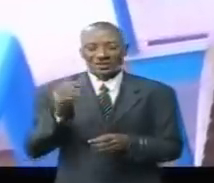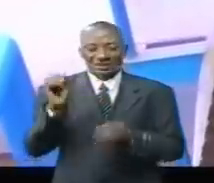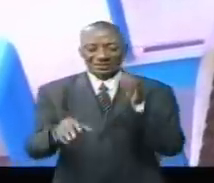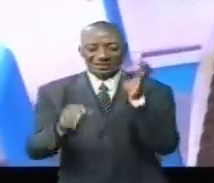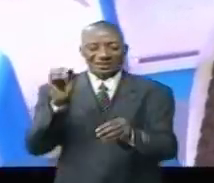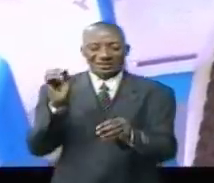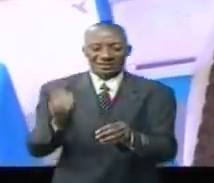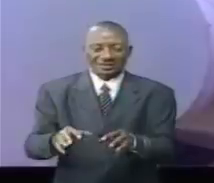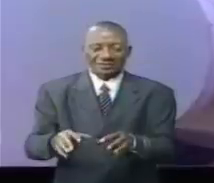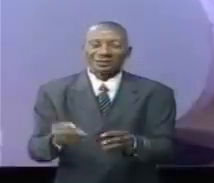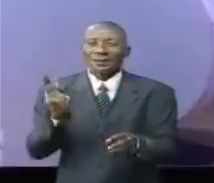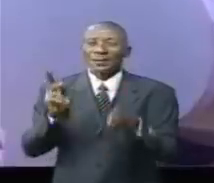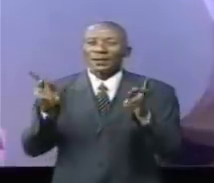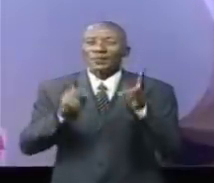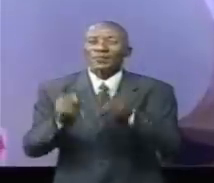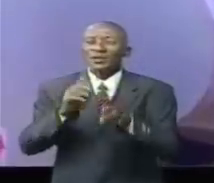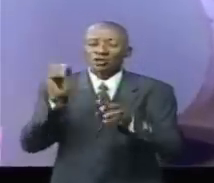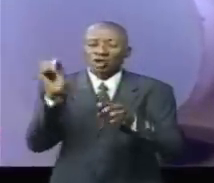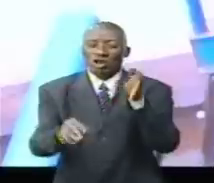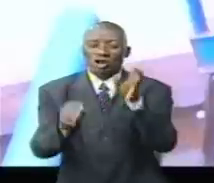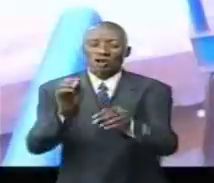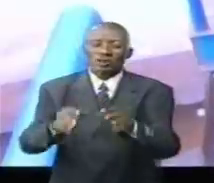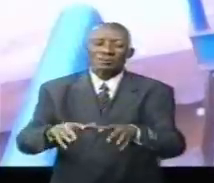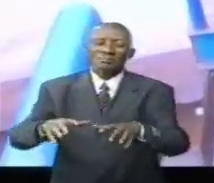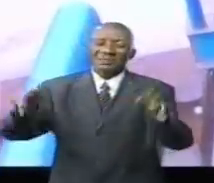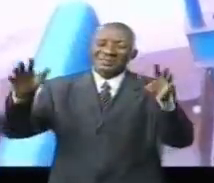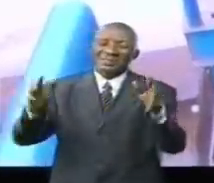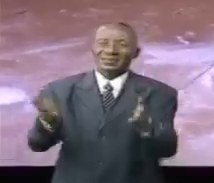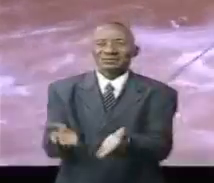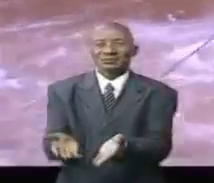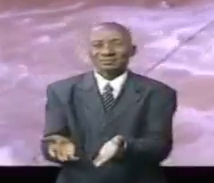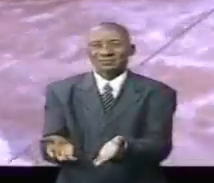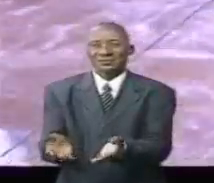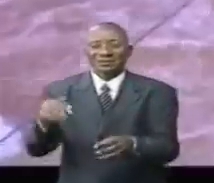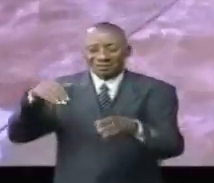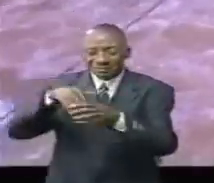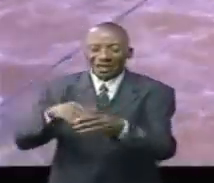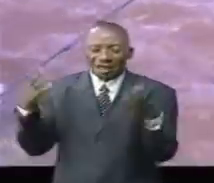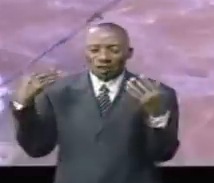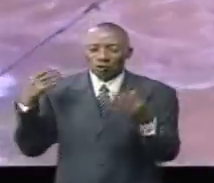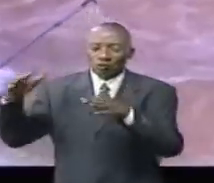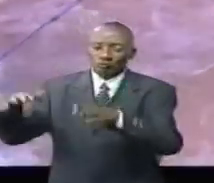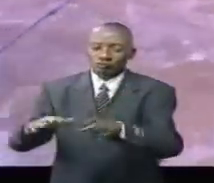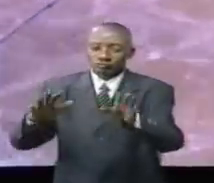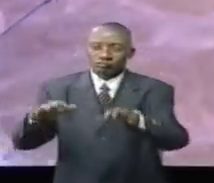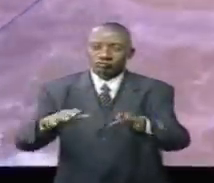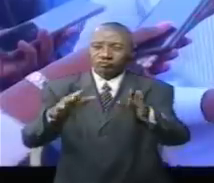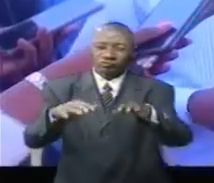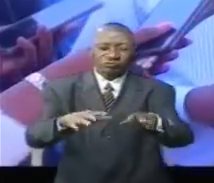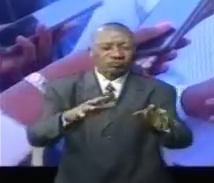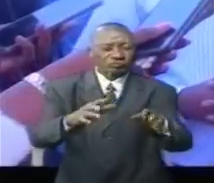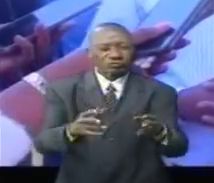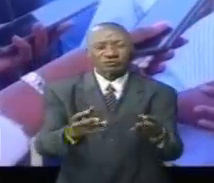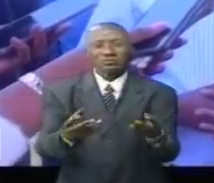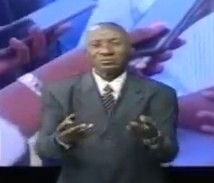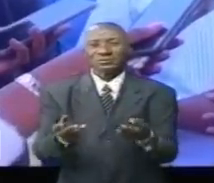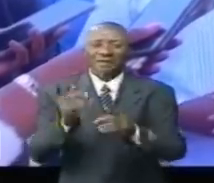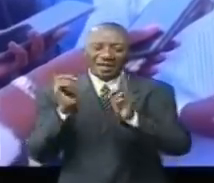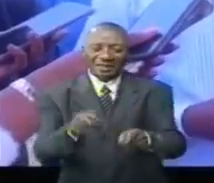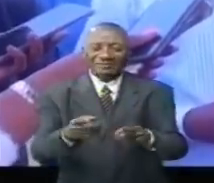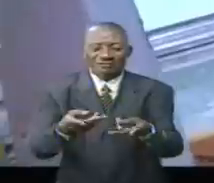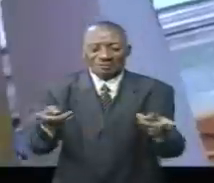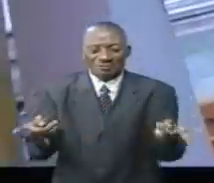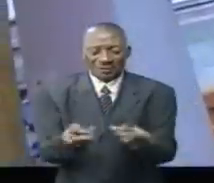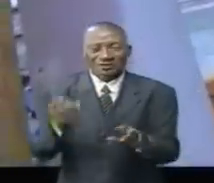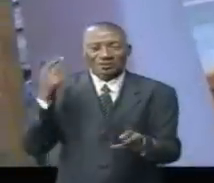rejetés par la population dans les cours d'eau et donc qui se retrouvent au point de captage d'eau de la